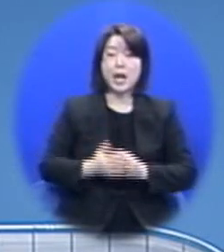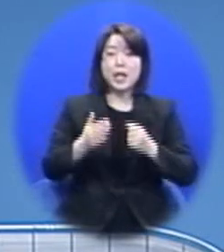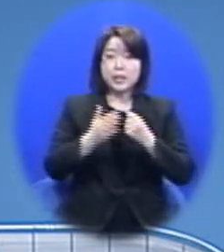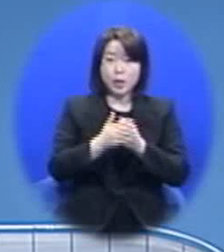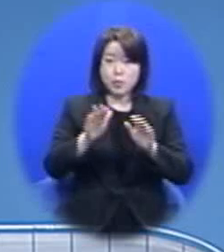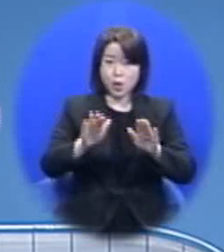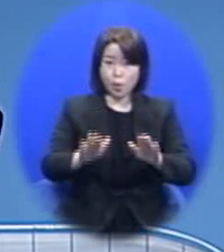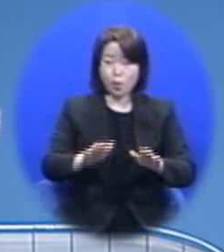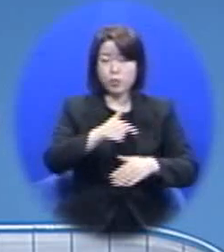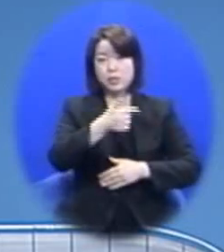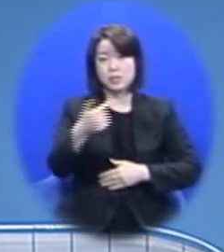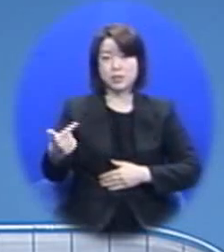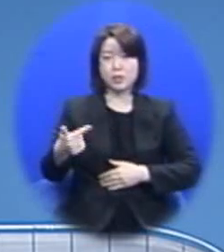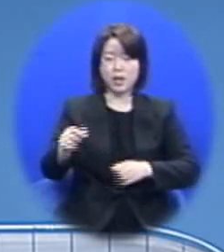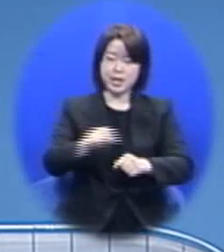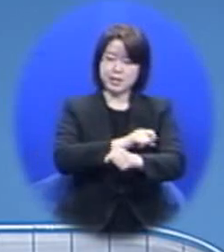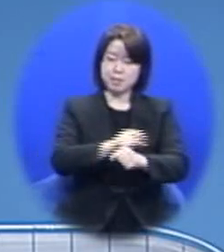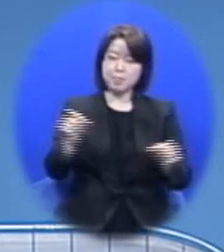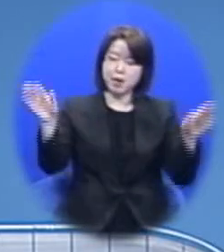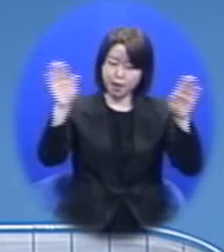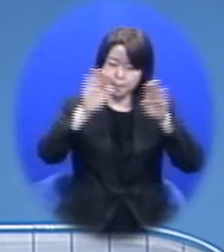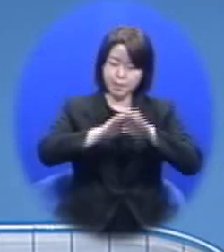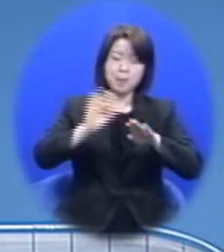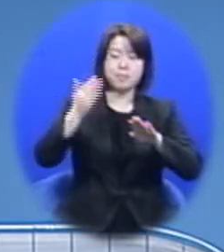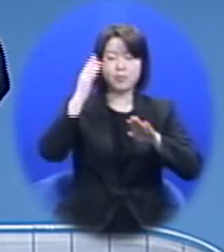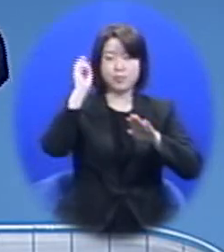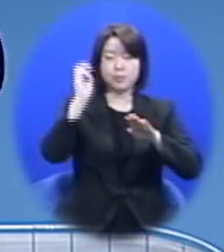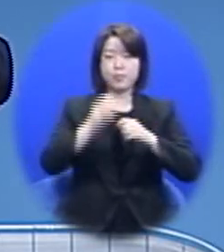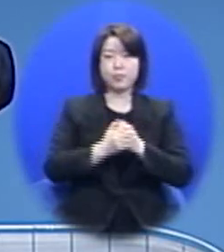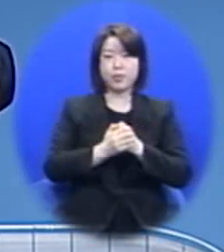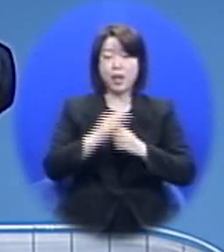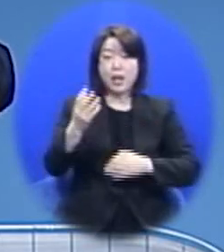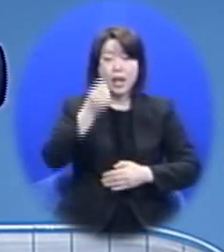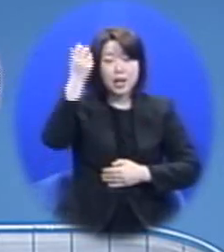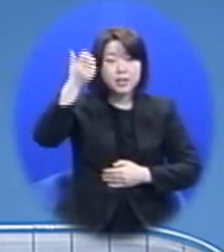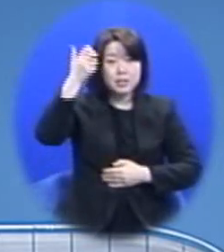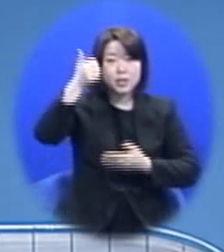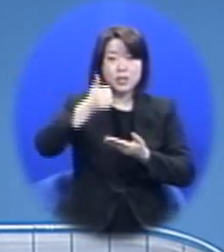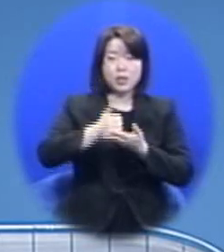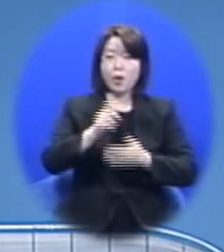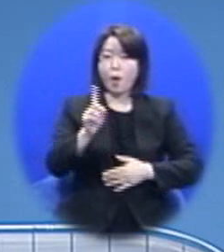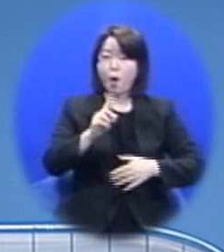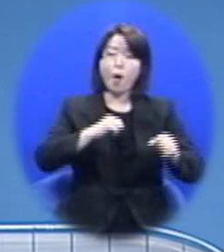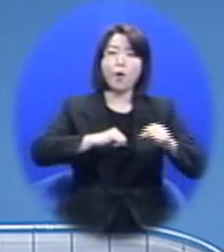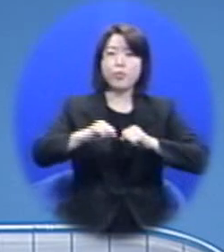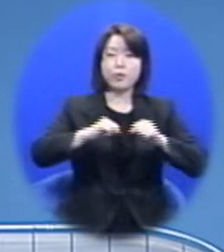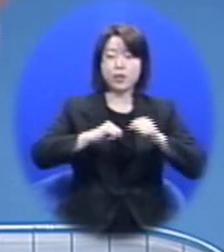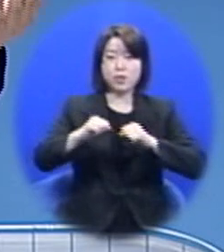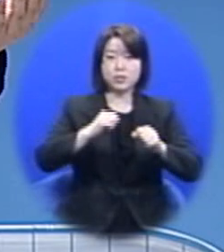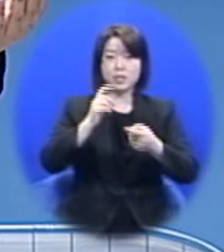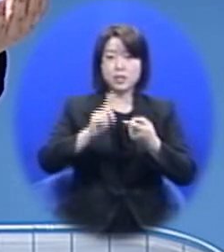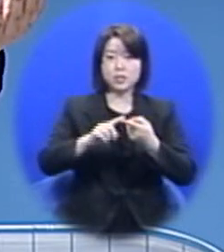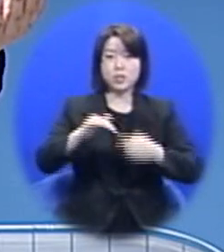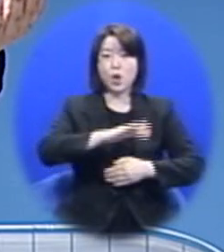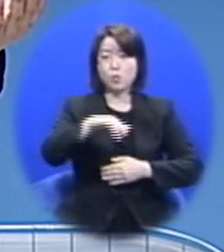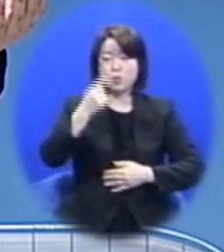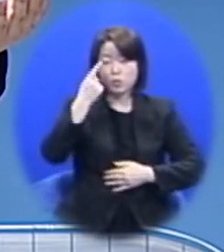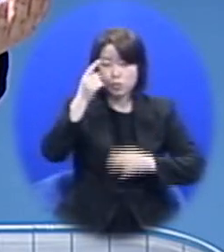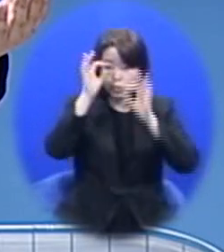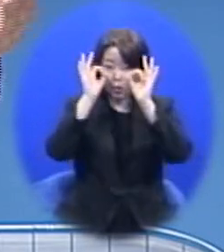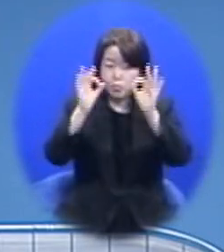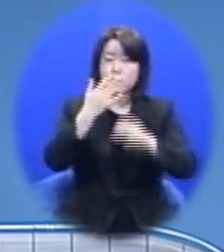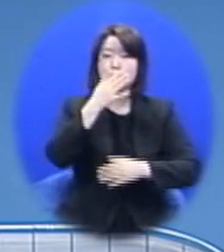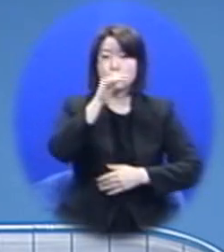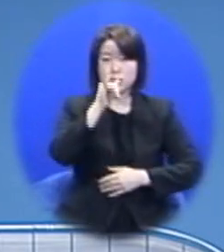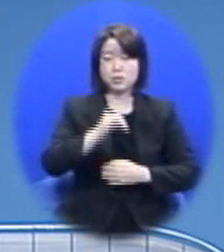그래서 오늘 저녁은 특별한 밤이 될 것 같아요. 성령께서 어떻게 역사하시는지를 우리 눈으로도 볼 수 있으니까.